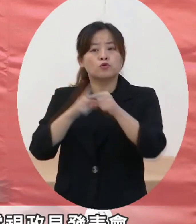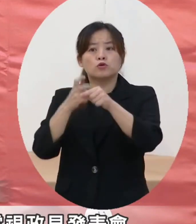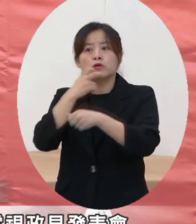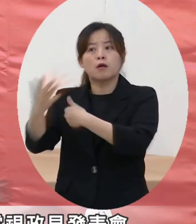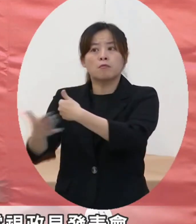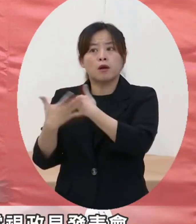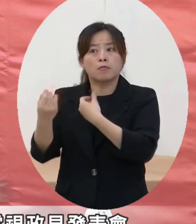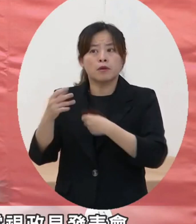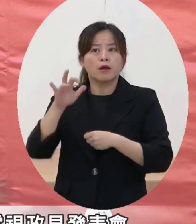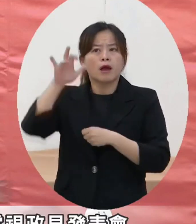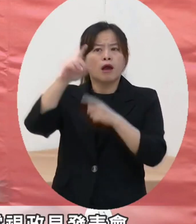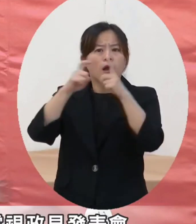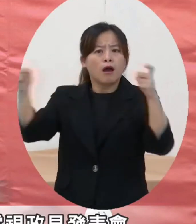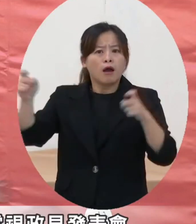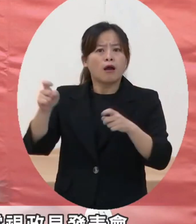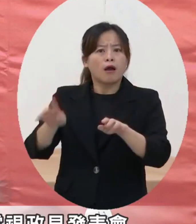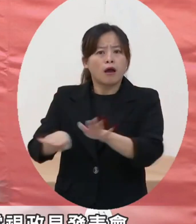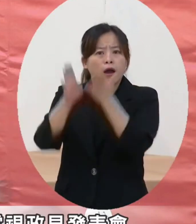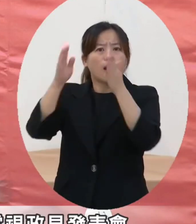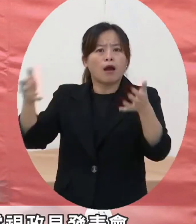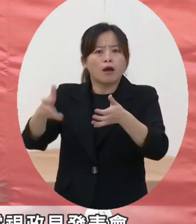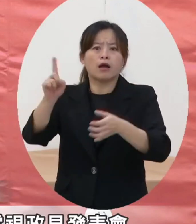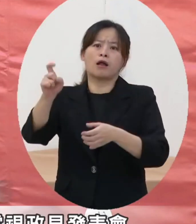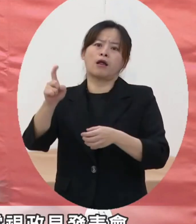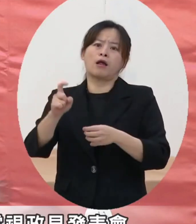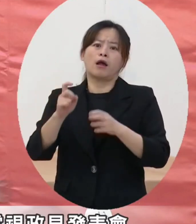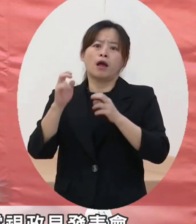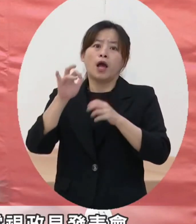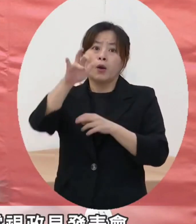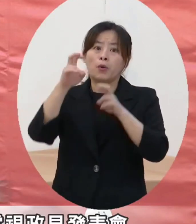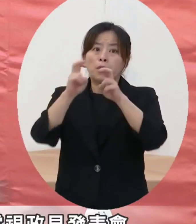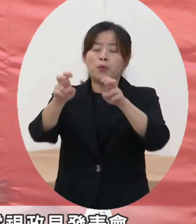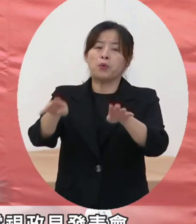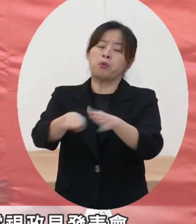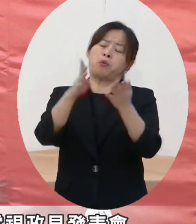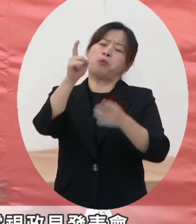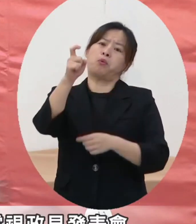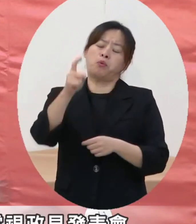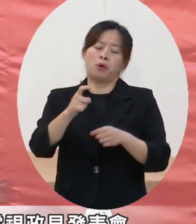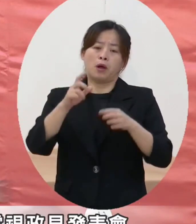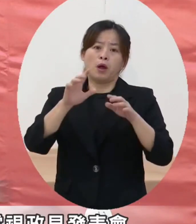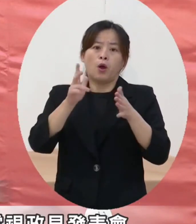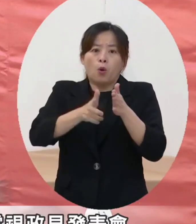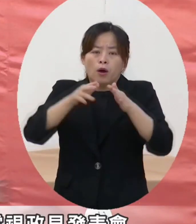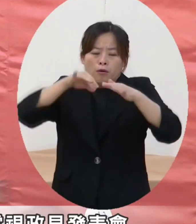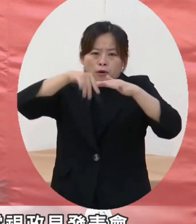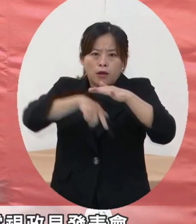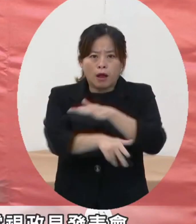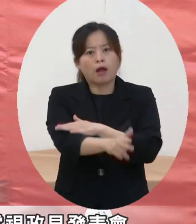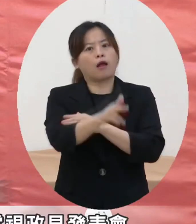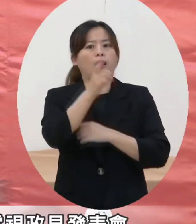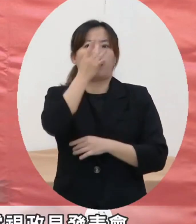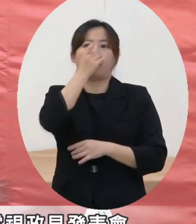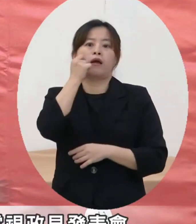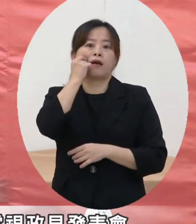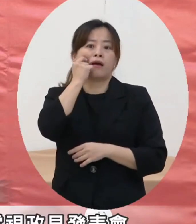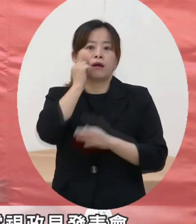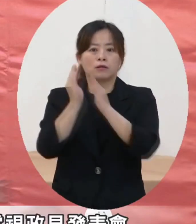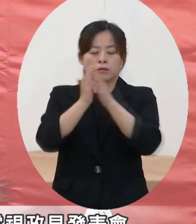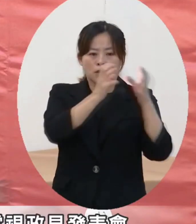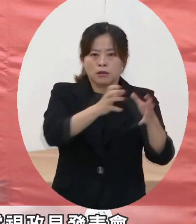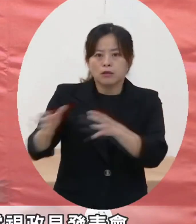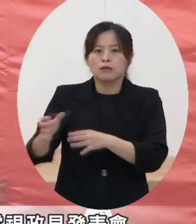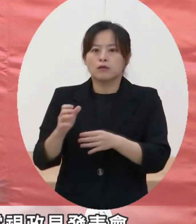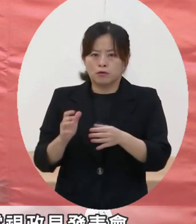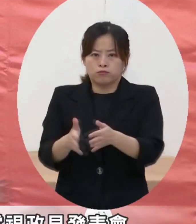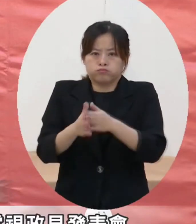助，航空城没有办法启动，机场捷运也不会通车，铁路地下化更不会动工。桃园的建设格